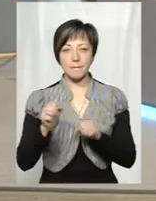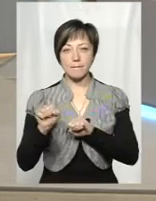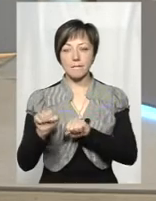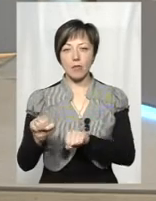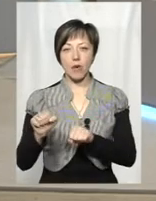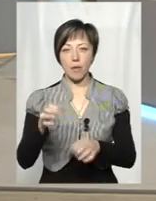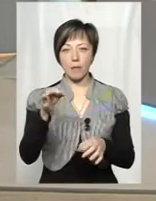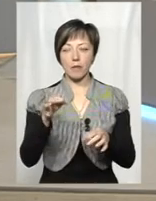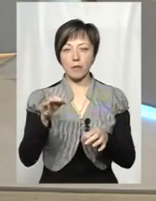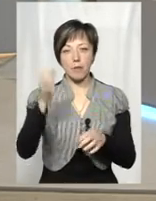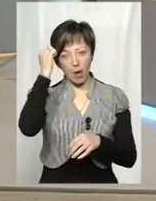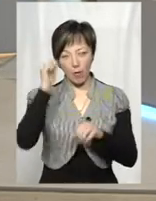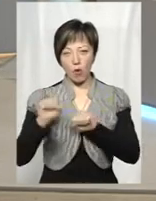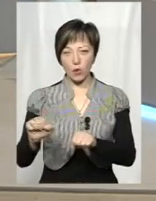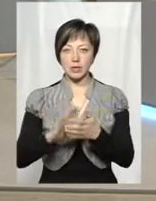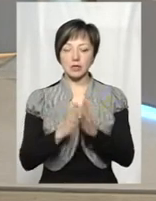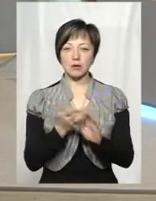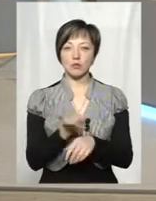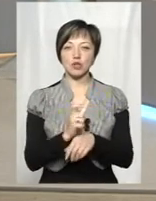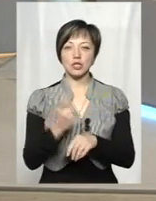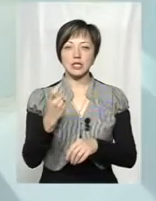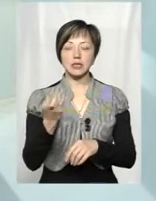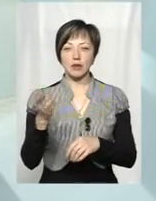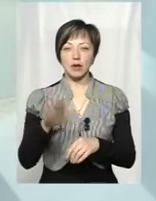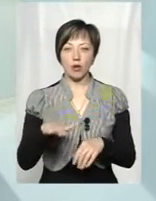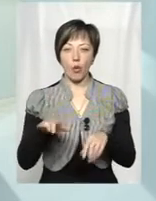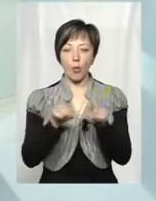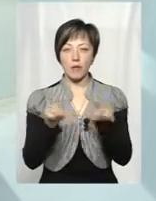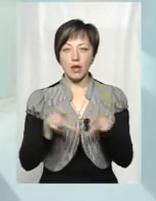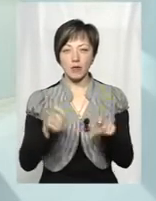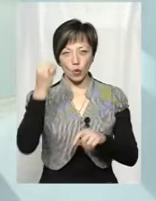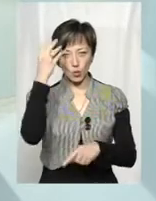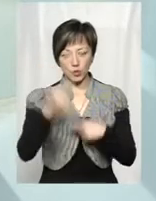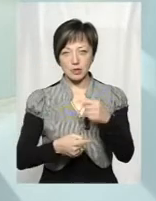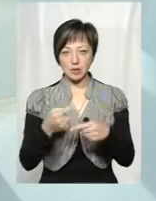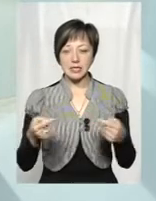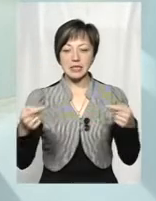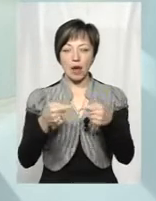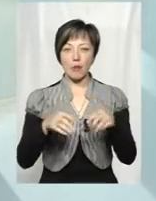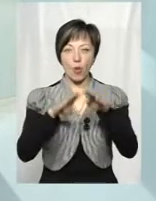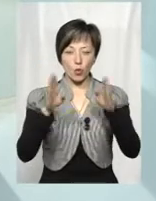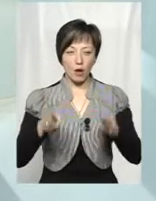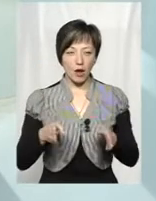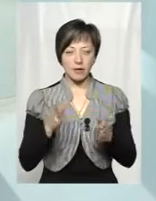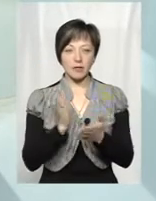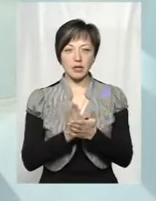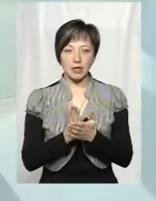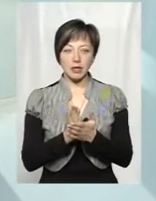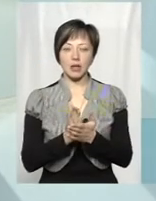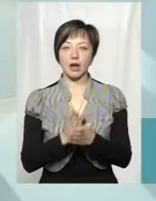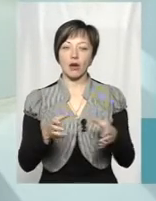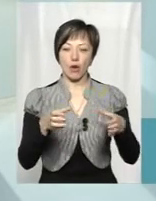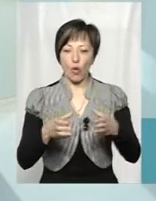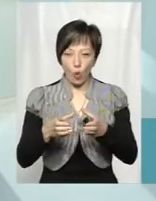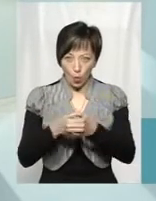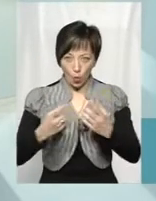пам'яткоохоронний статус, більше 100 пам'яток та об'єктів культурної спадщини, саме курганів, але серед них є і курганні групи,